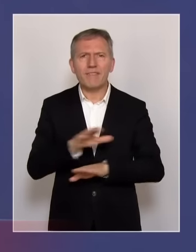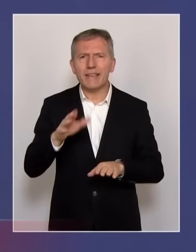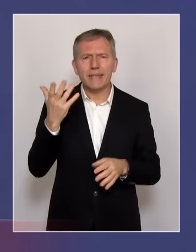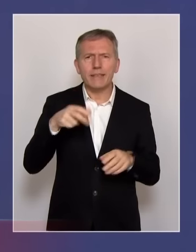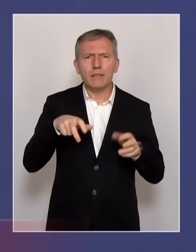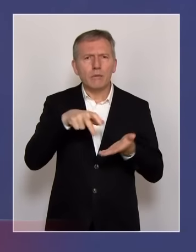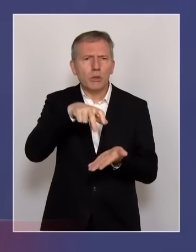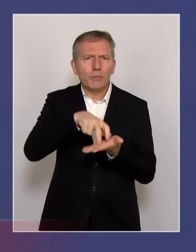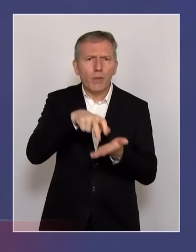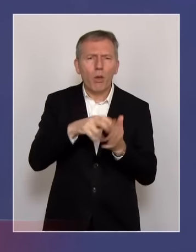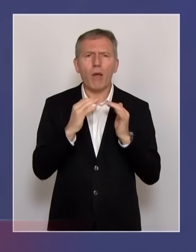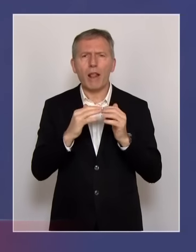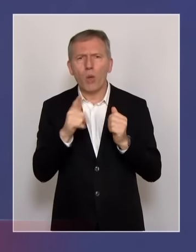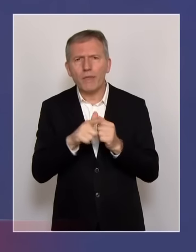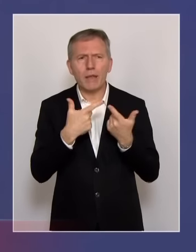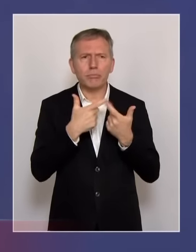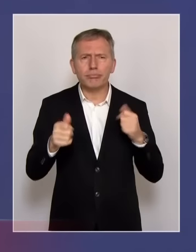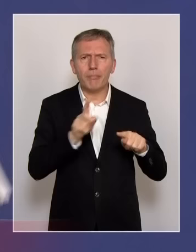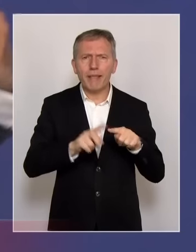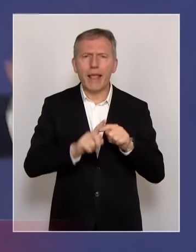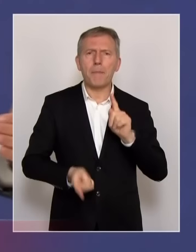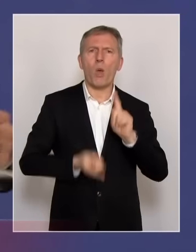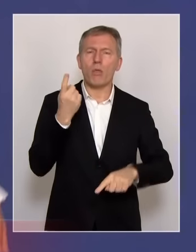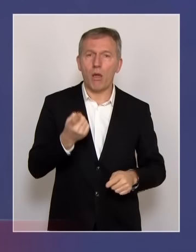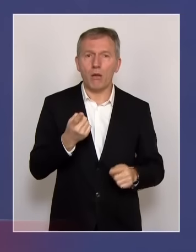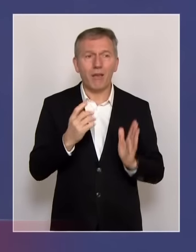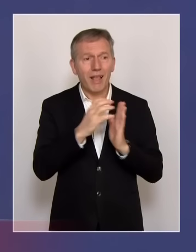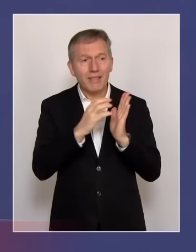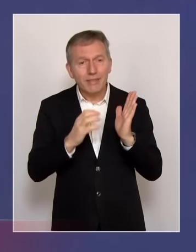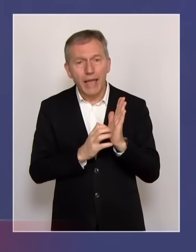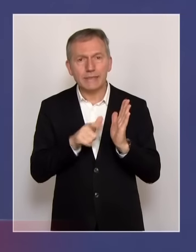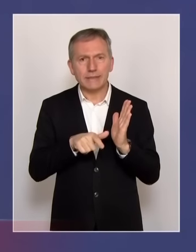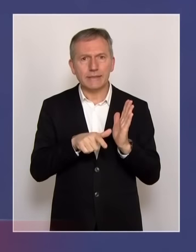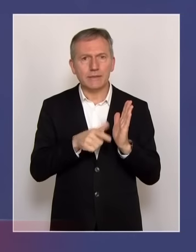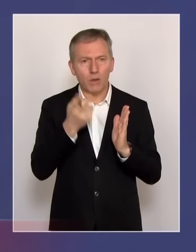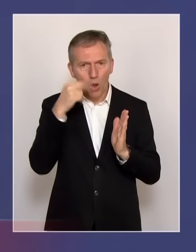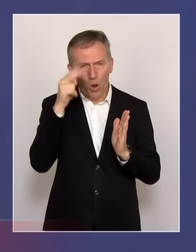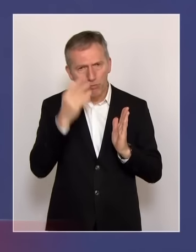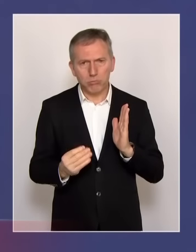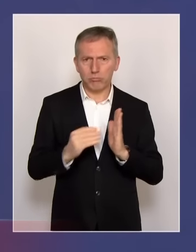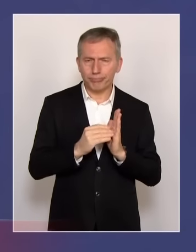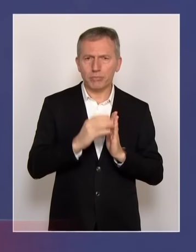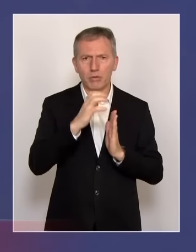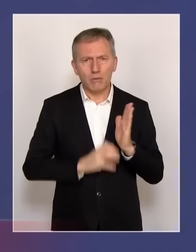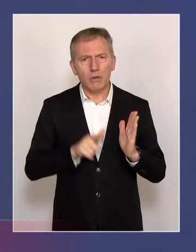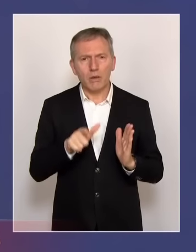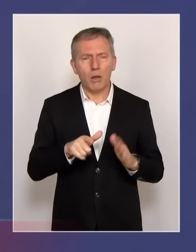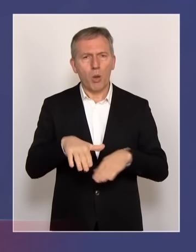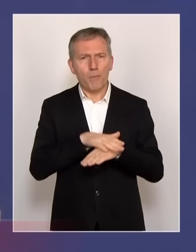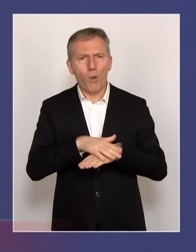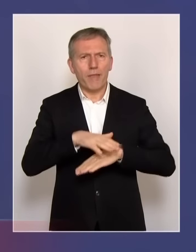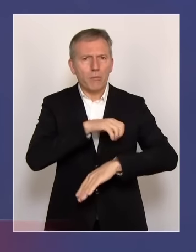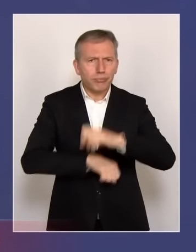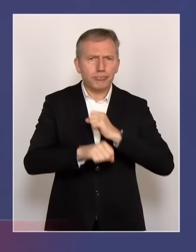-conducteurs aux matières premières critiques. Des textes européens ont été pris, une politique a été assumée d